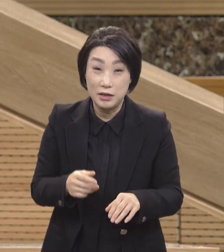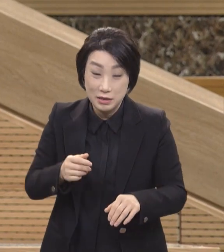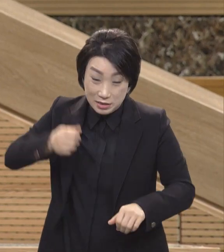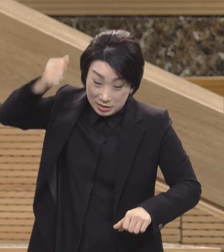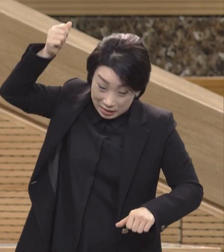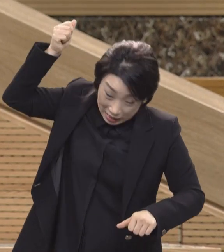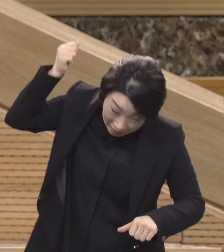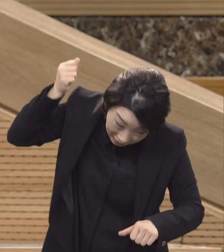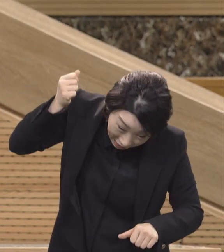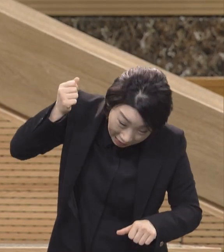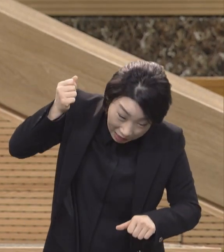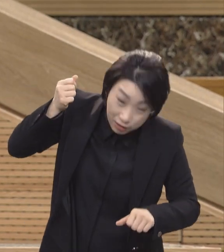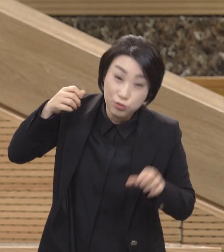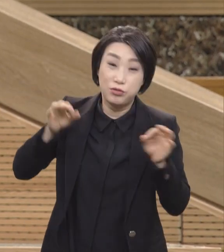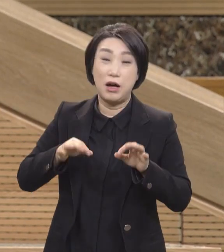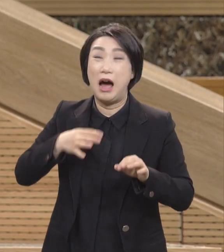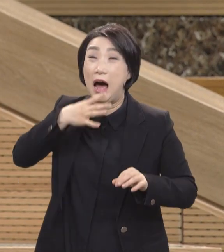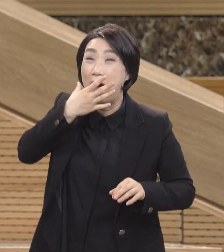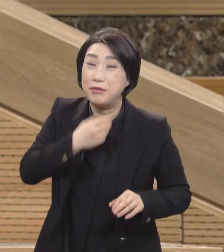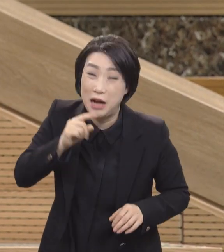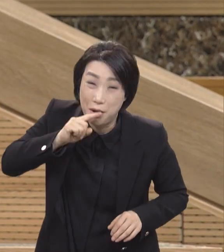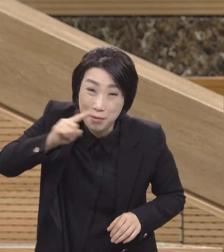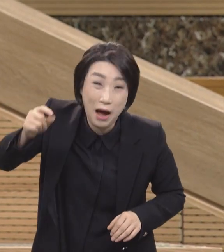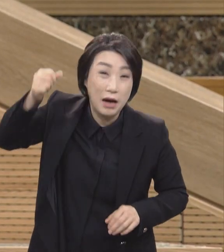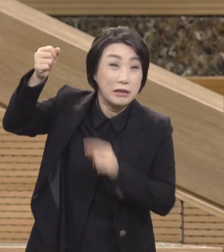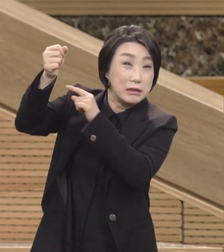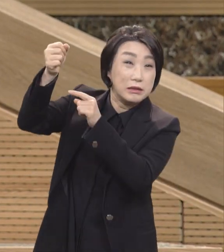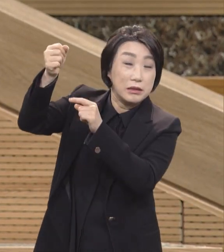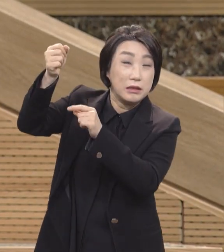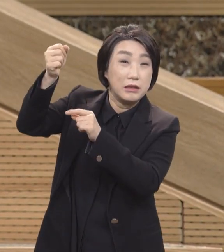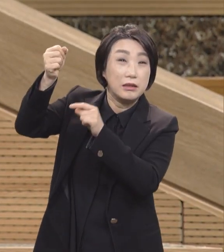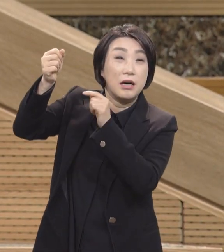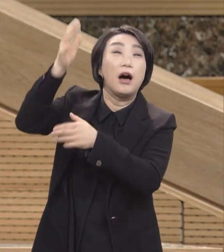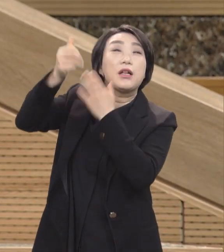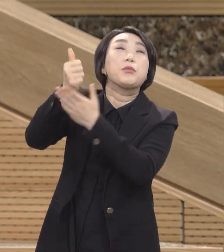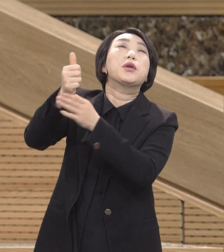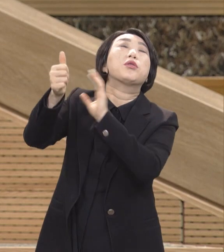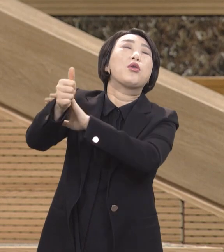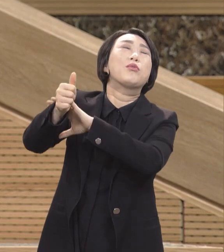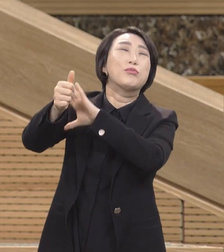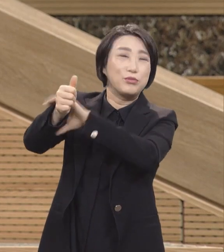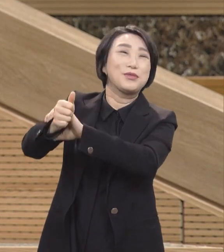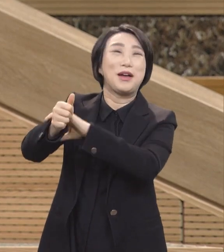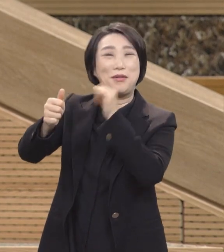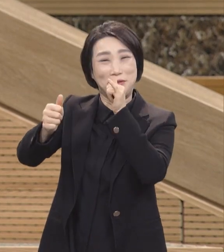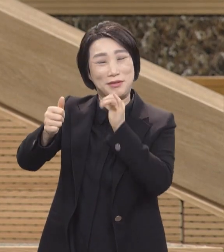가고 있는데 아브라함아 하는데 딱 서있다. 하나님이 세웠다. 안 세웠어. 그냥 니리 갔지.